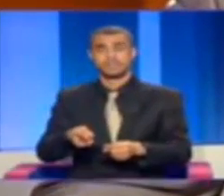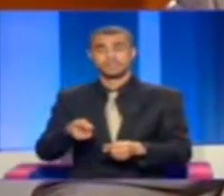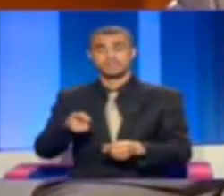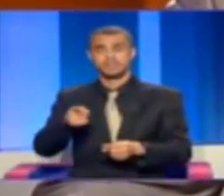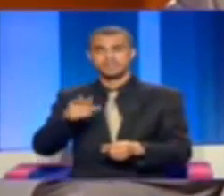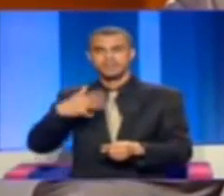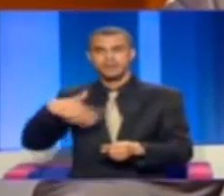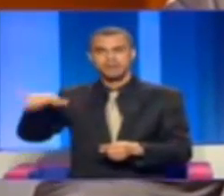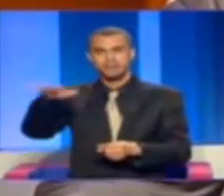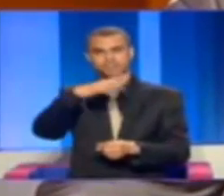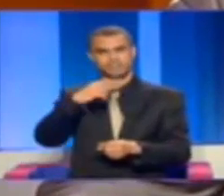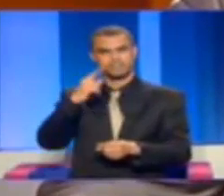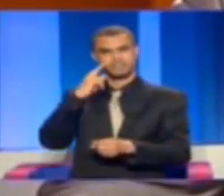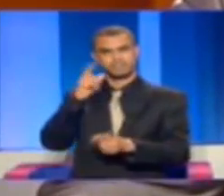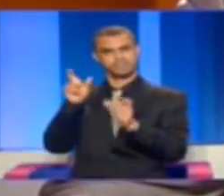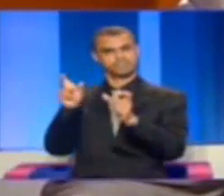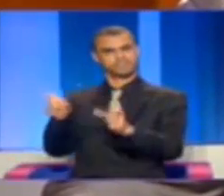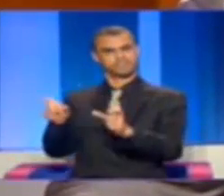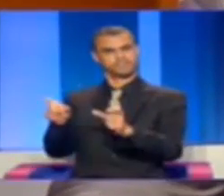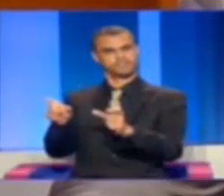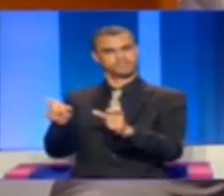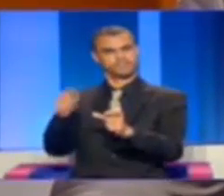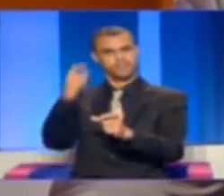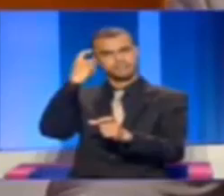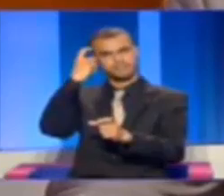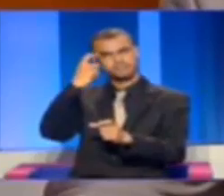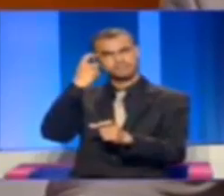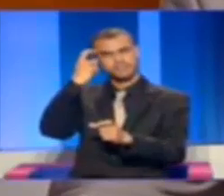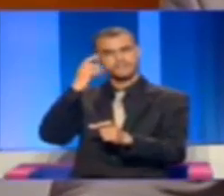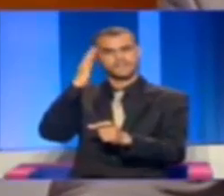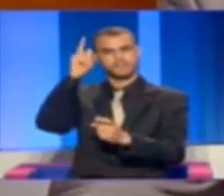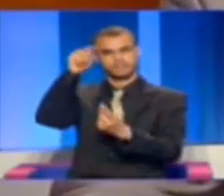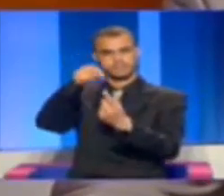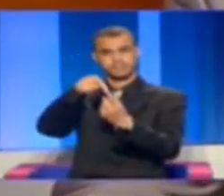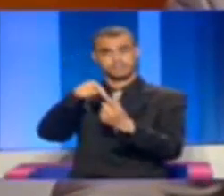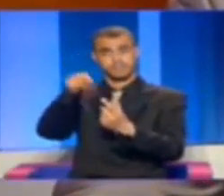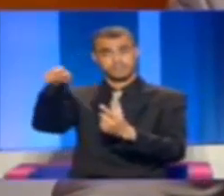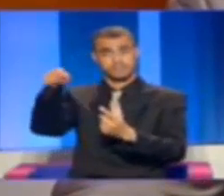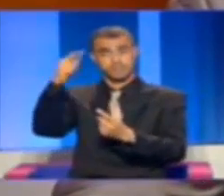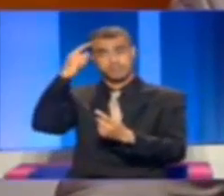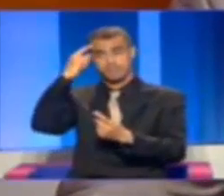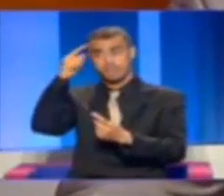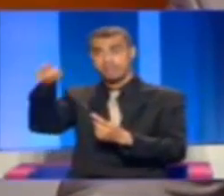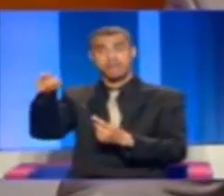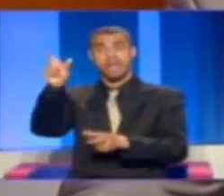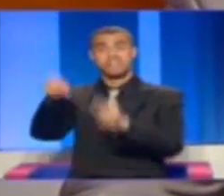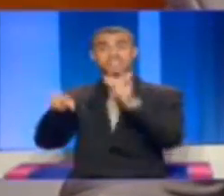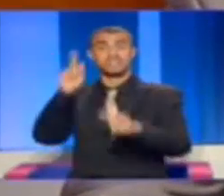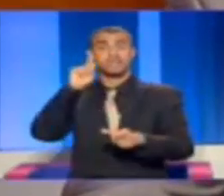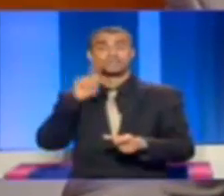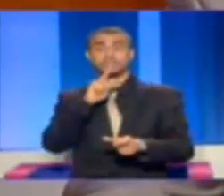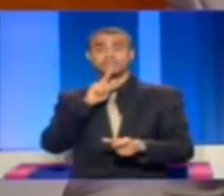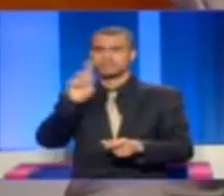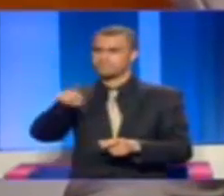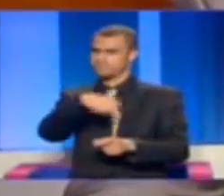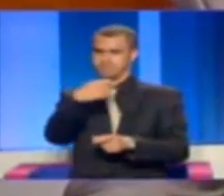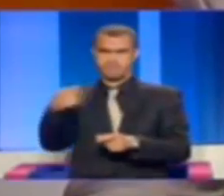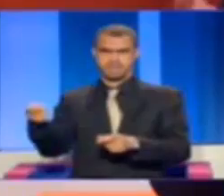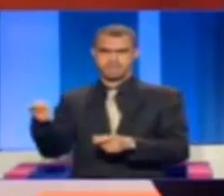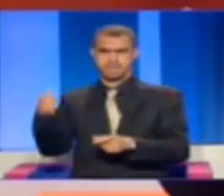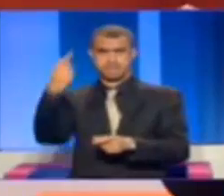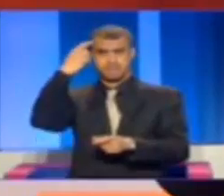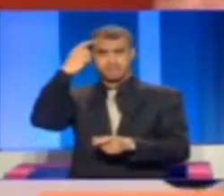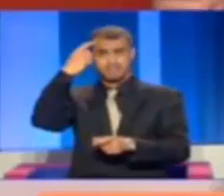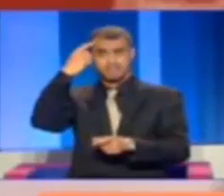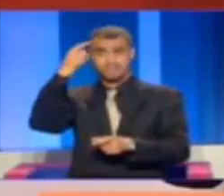الناس يتخذوا بعين الاعتبار، لانه ناس اللي هما كما قلنا دائما الناس عاديين خصهم حقهم الرعايه، خصهم كذلك حقهم